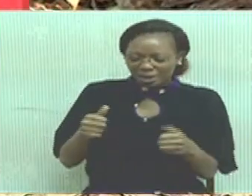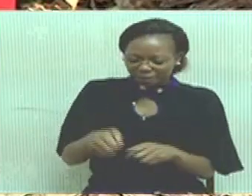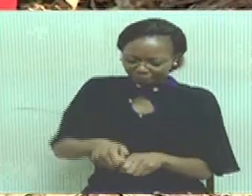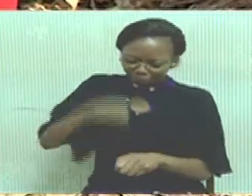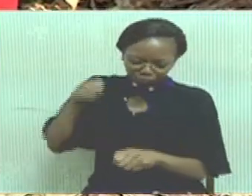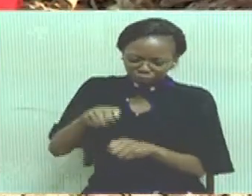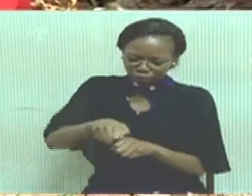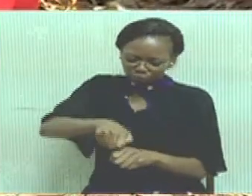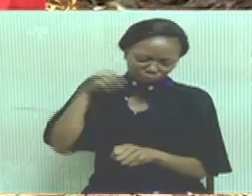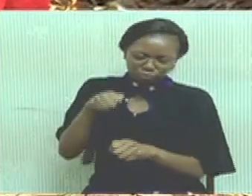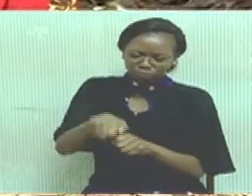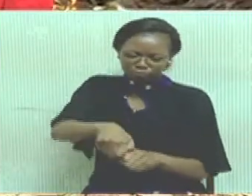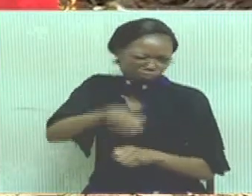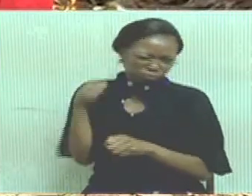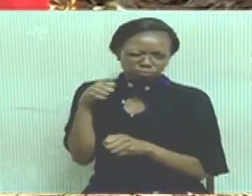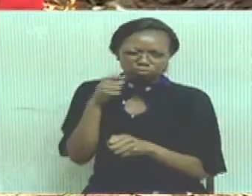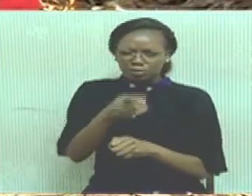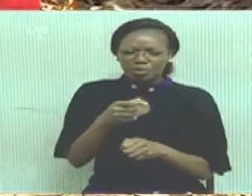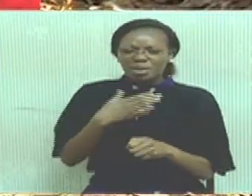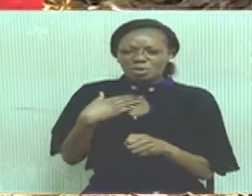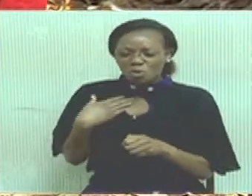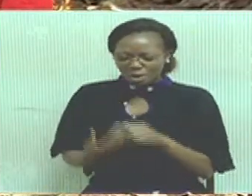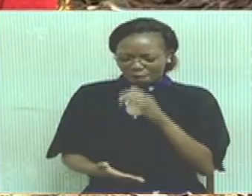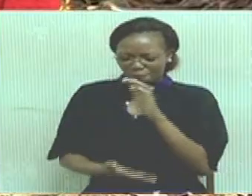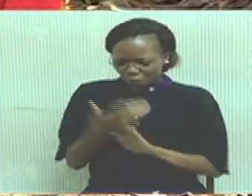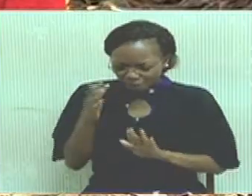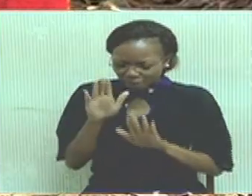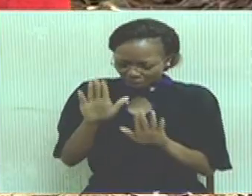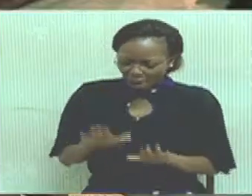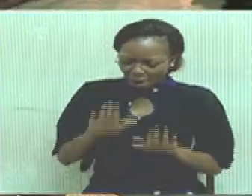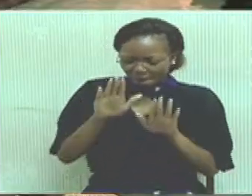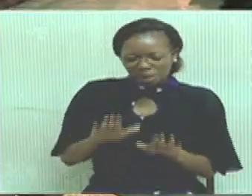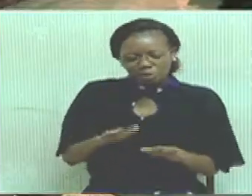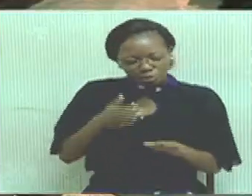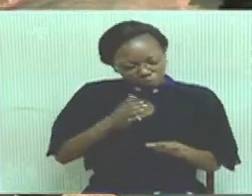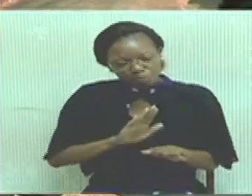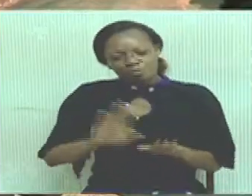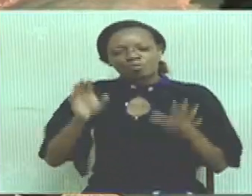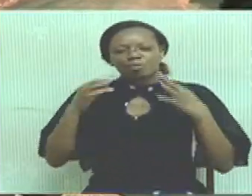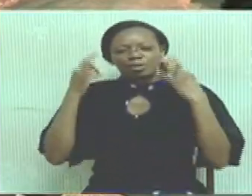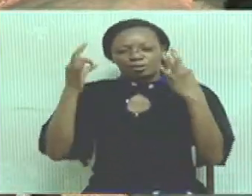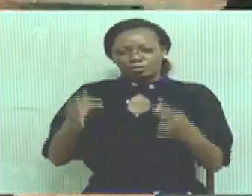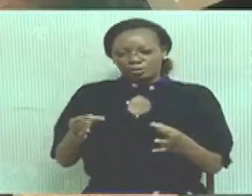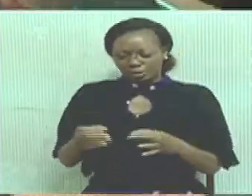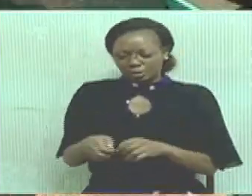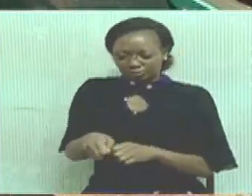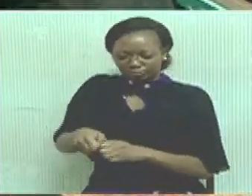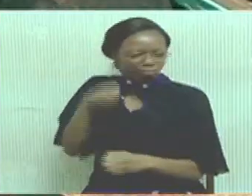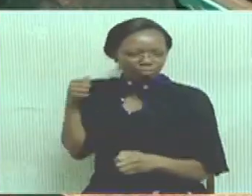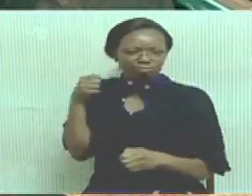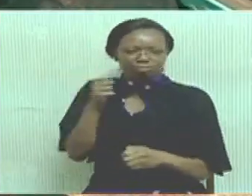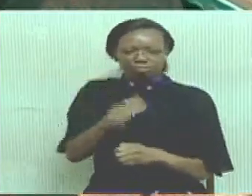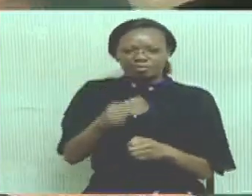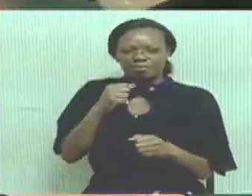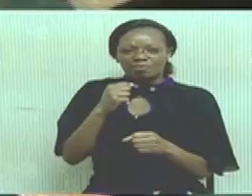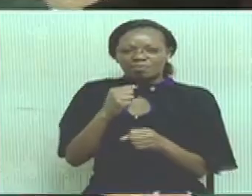Chopa kuitumia si vigumu. Kwanza angalia kama mafuta yanatosha, kisha weka kichungi unachotaka